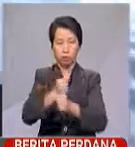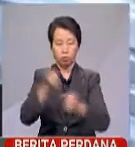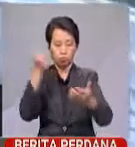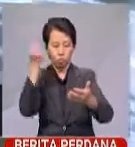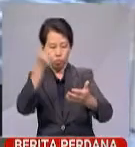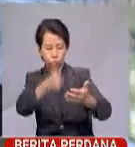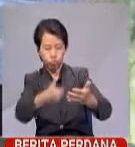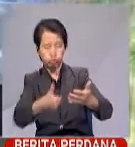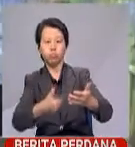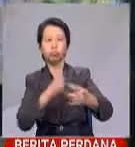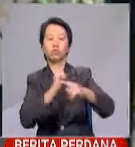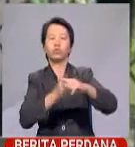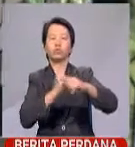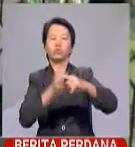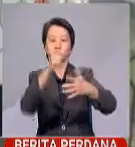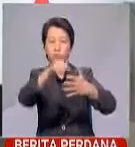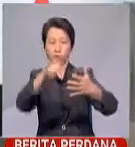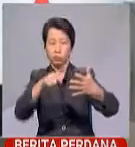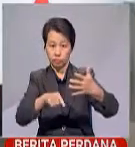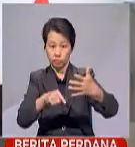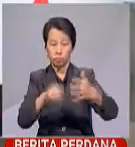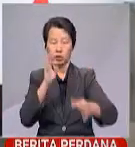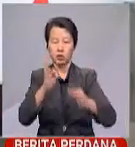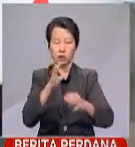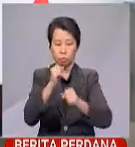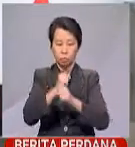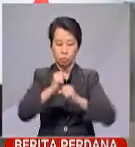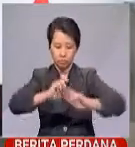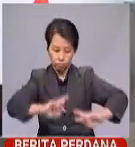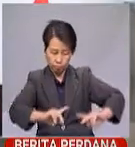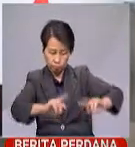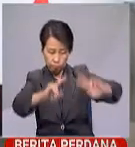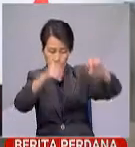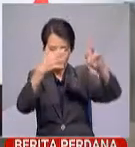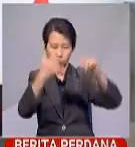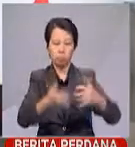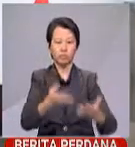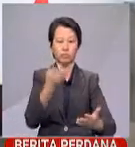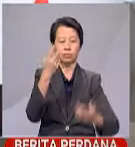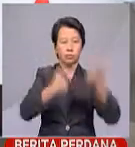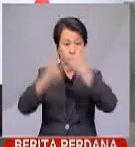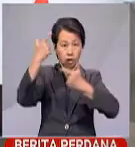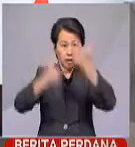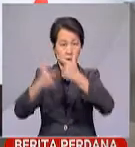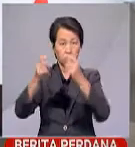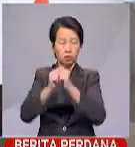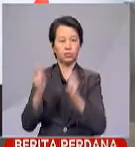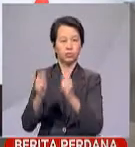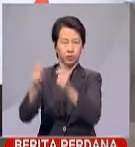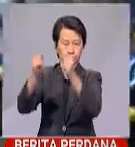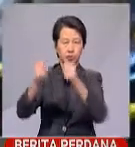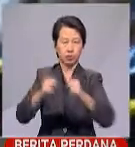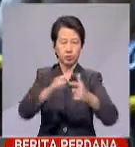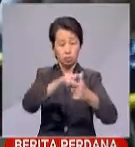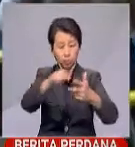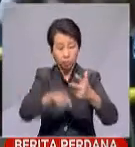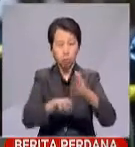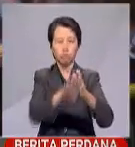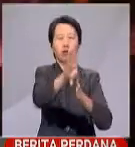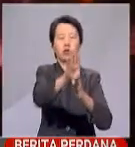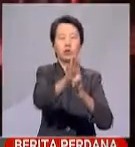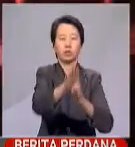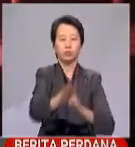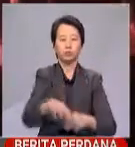limpahan yang positif daripada sekiranya kita dapat membangunkan aktiviti-aktiviti pelancongan ini dengan seberapa cepatlah. Di samping